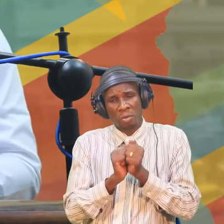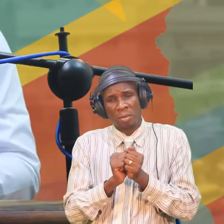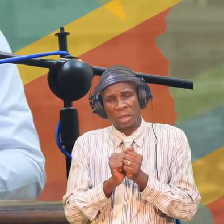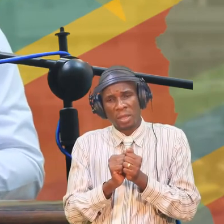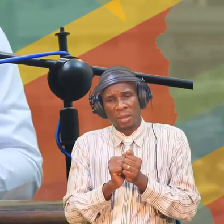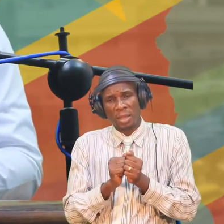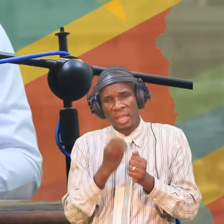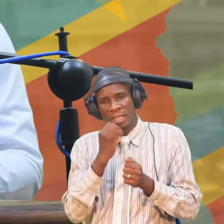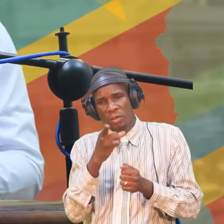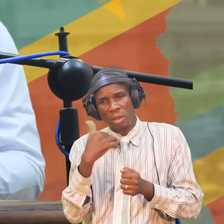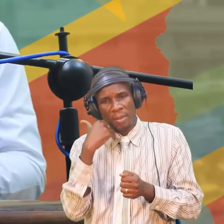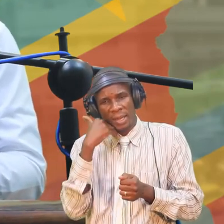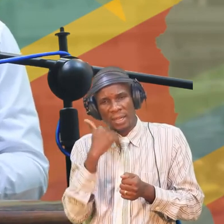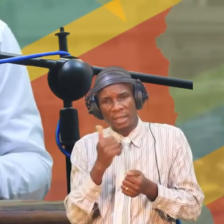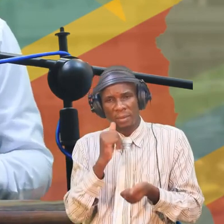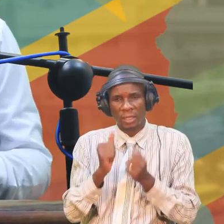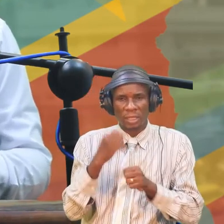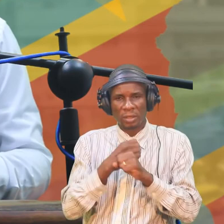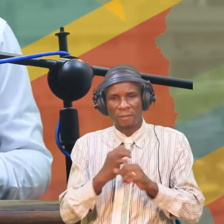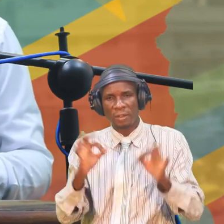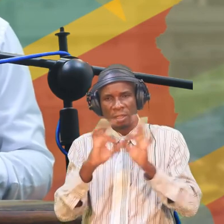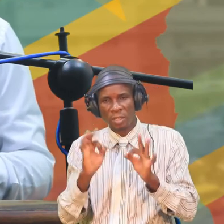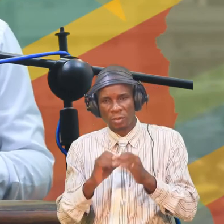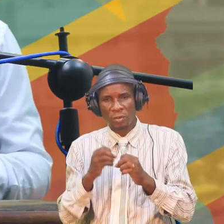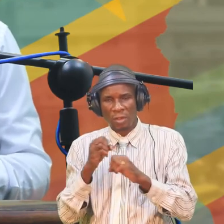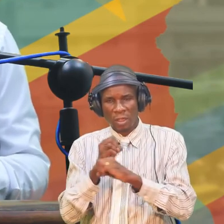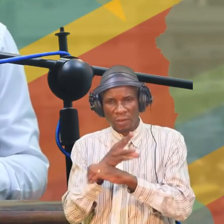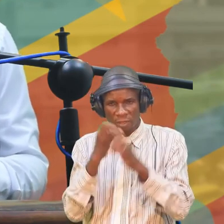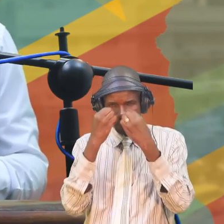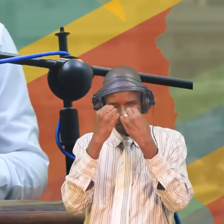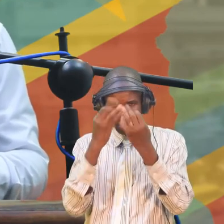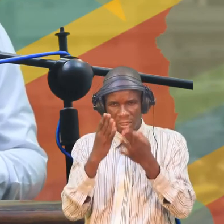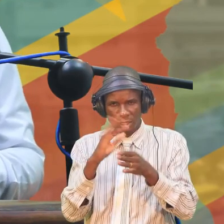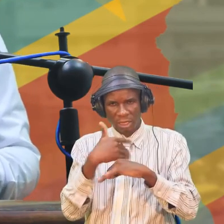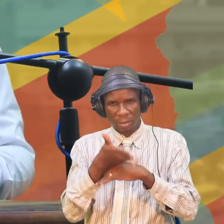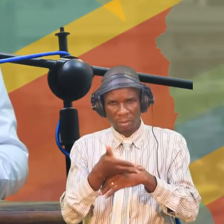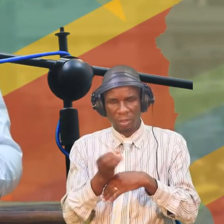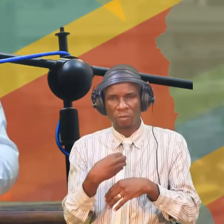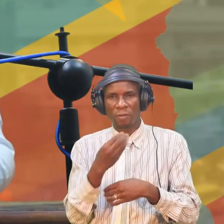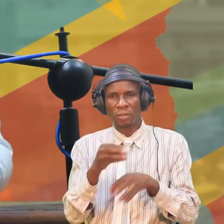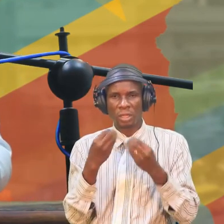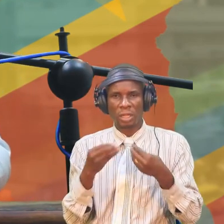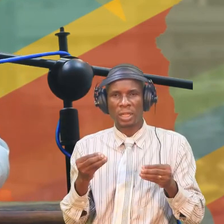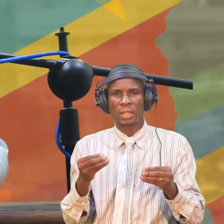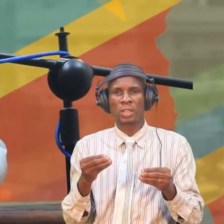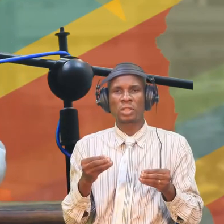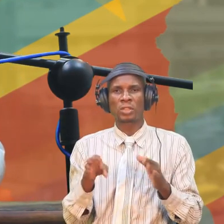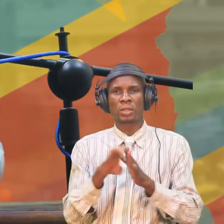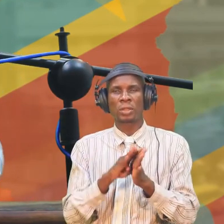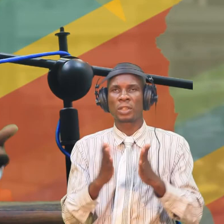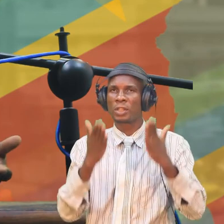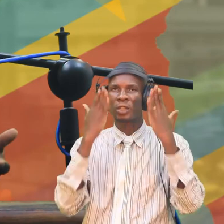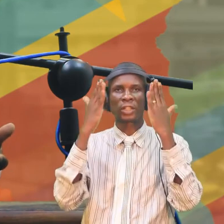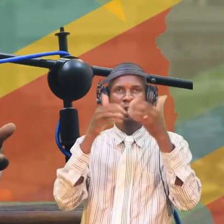Na timu yote ya Impact 2020 iko hapa kwa ajili yenu, uweze kuwatolea majibu